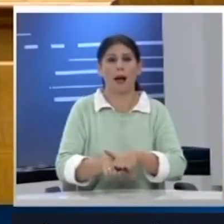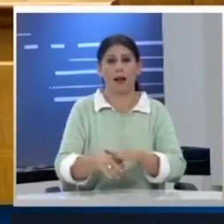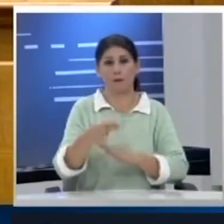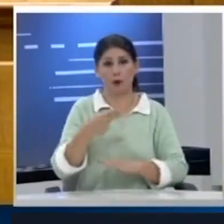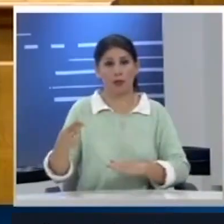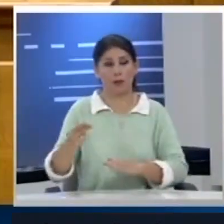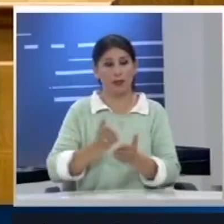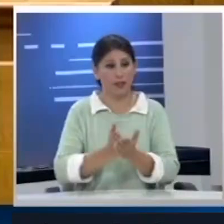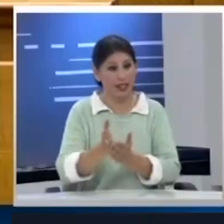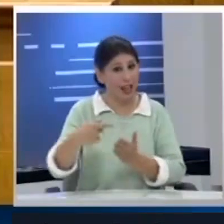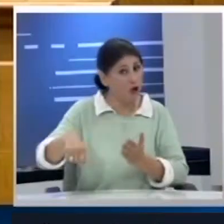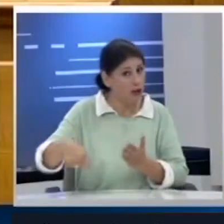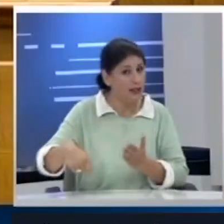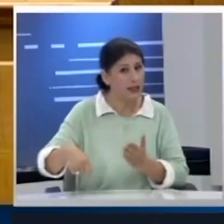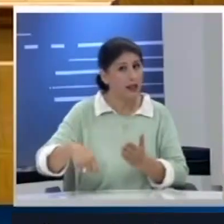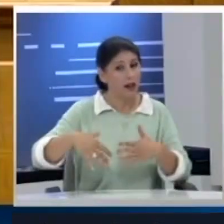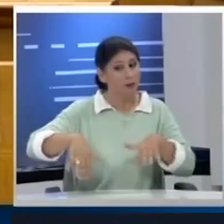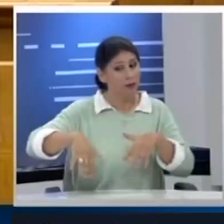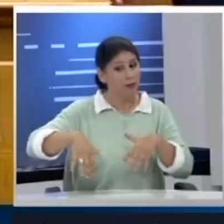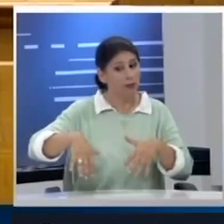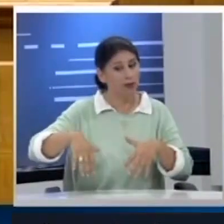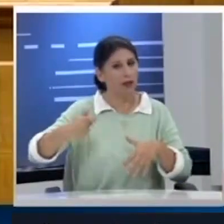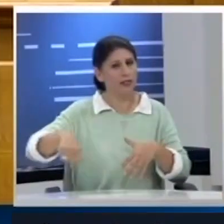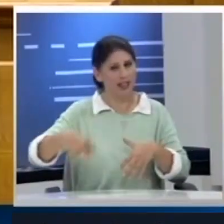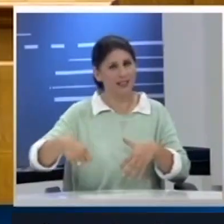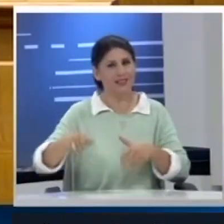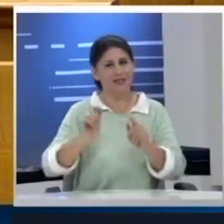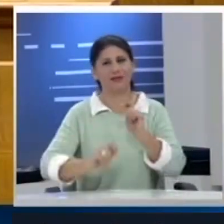δικαιοσύνη, προκειμένου να τρομοκρατήσουν τους δικαστές, στείνουν